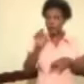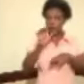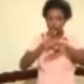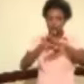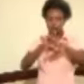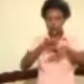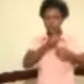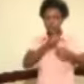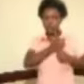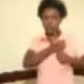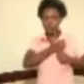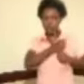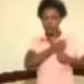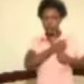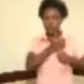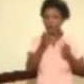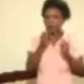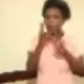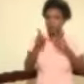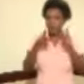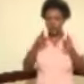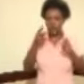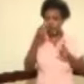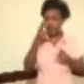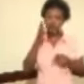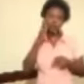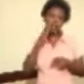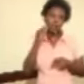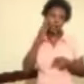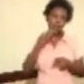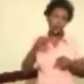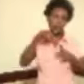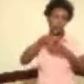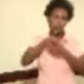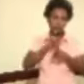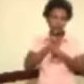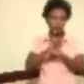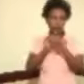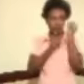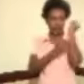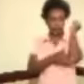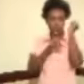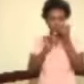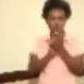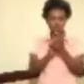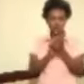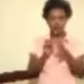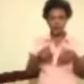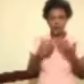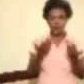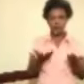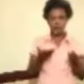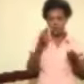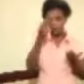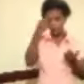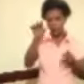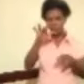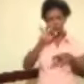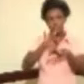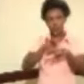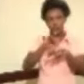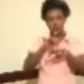notamment présence MINUSTA, que en pile monde considéré comme une atteinte grave à souveraineté, nos dignités, nous tout ça. Au gouvernement que Madame